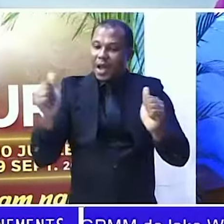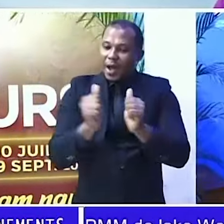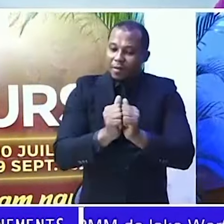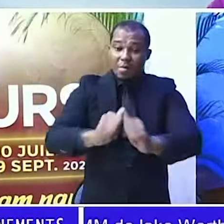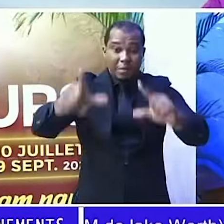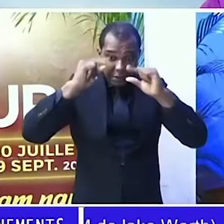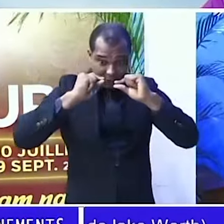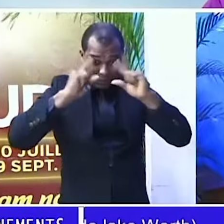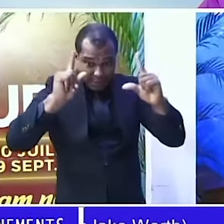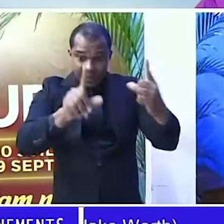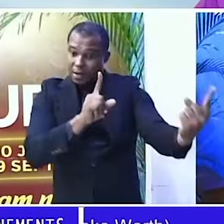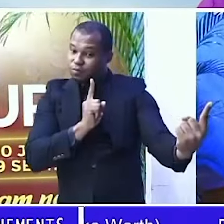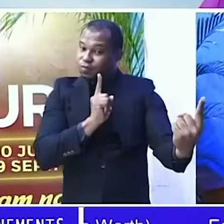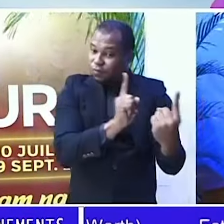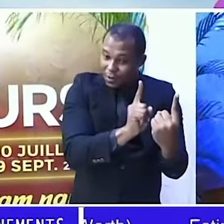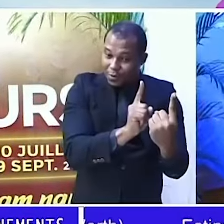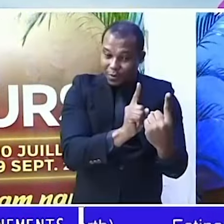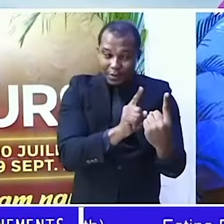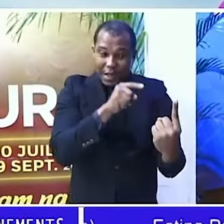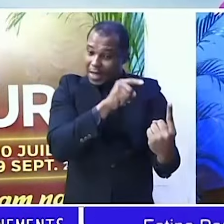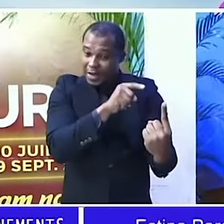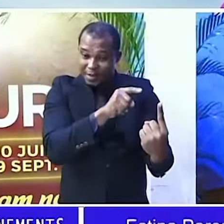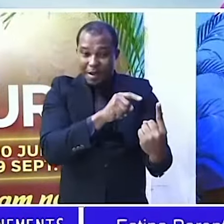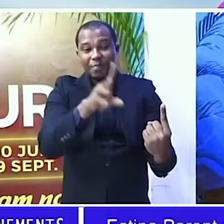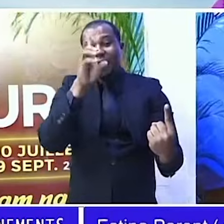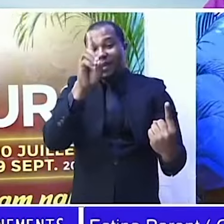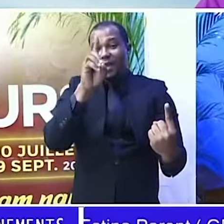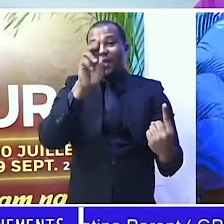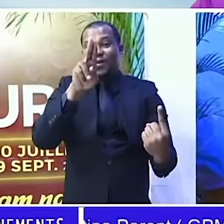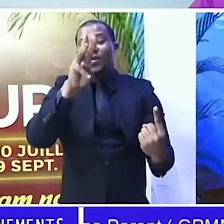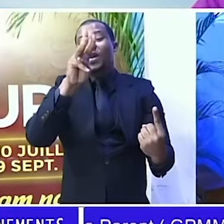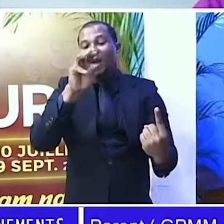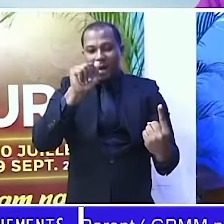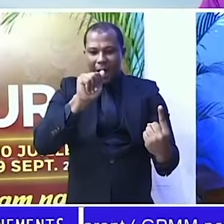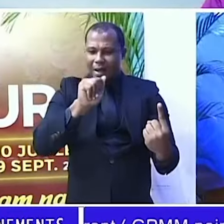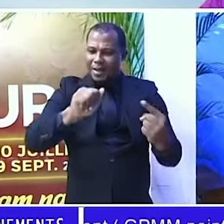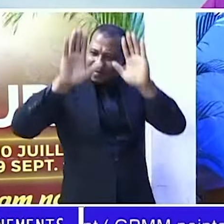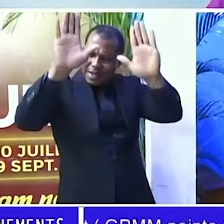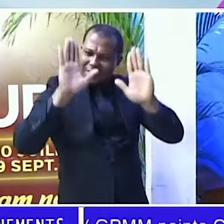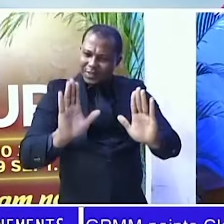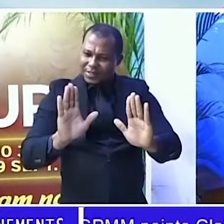étonnement qui est vraiment extraordinaire.